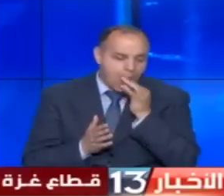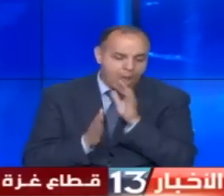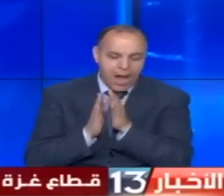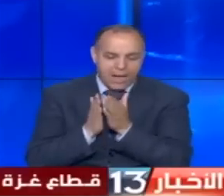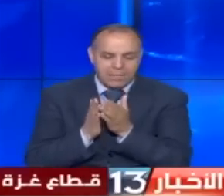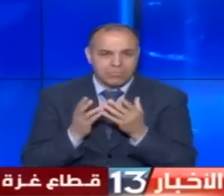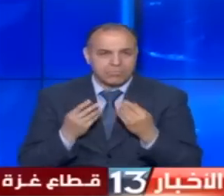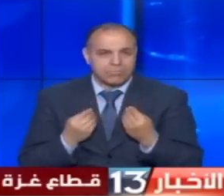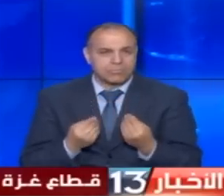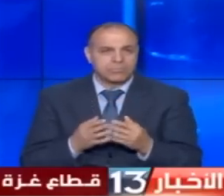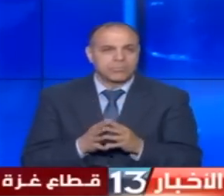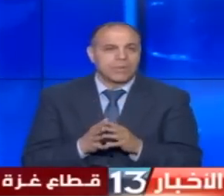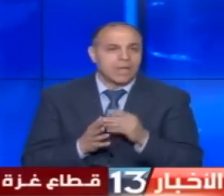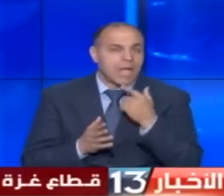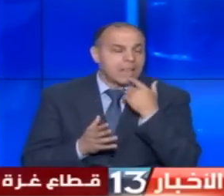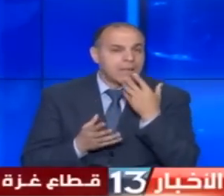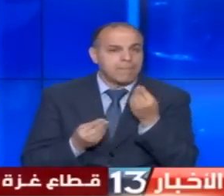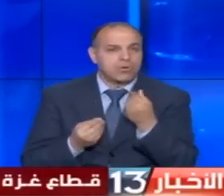كثير يعني